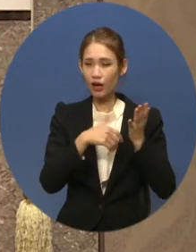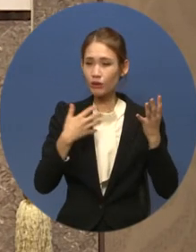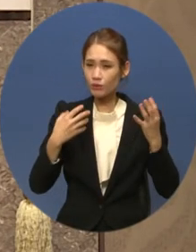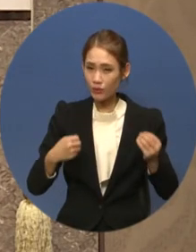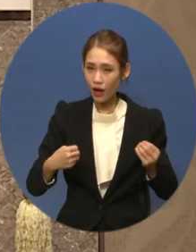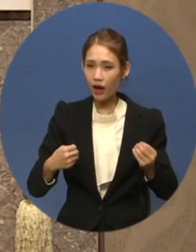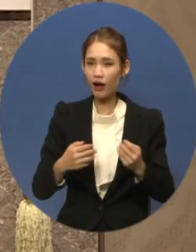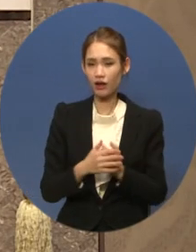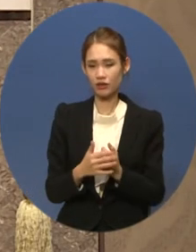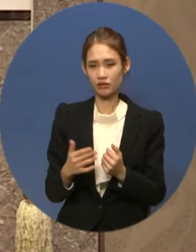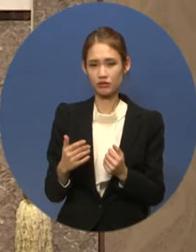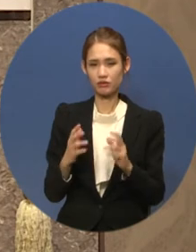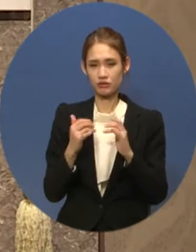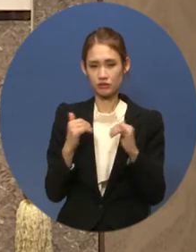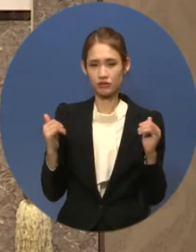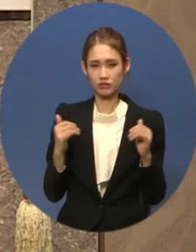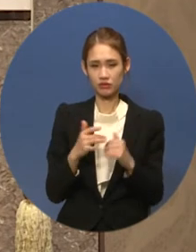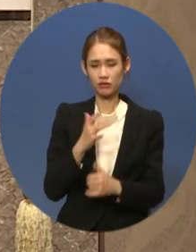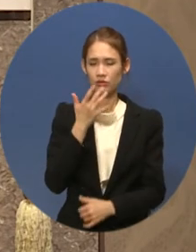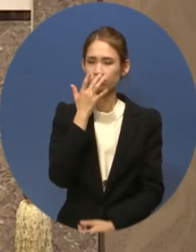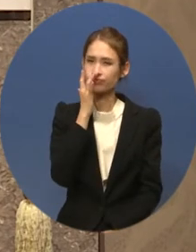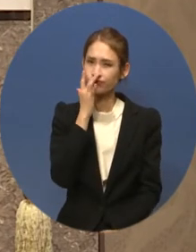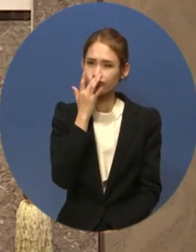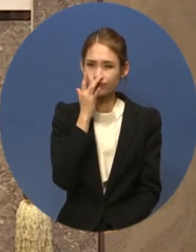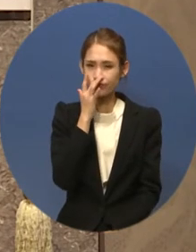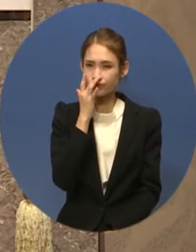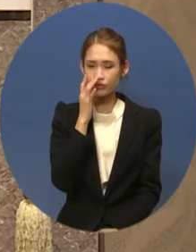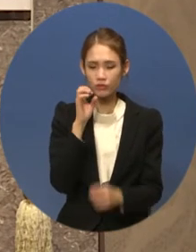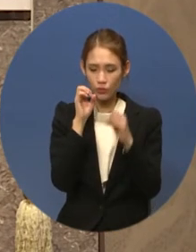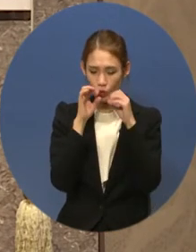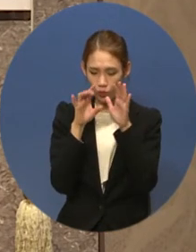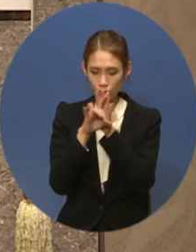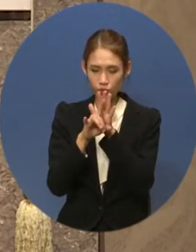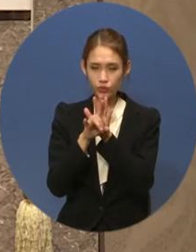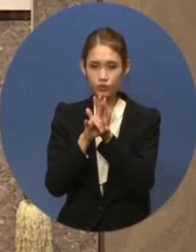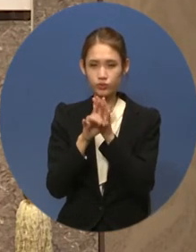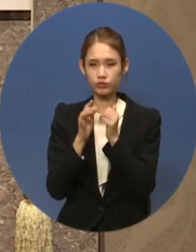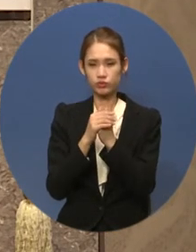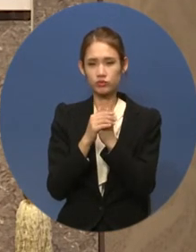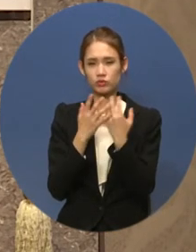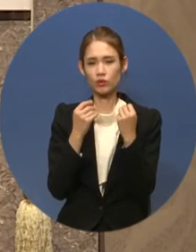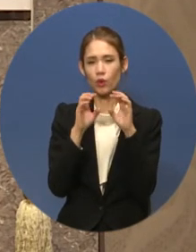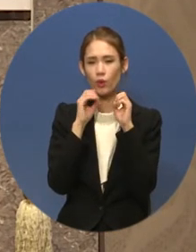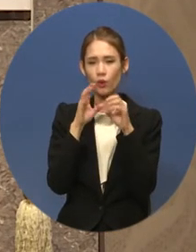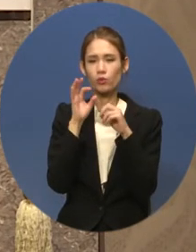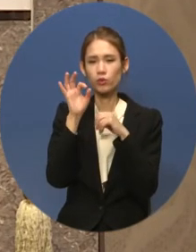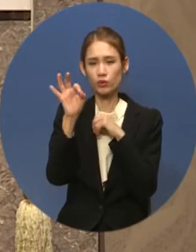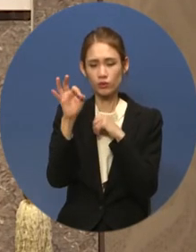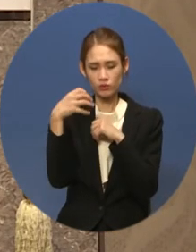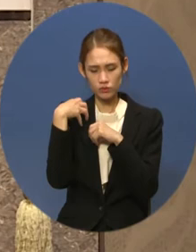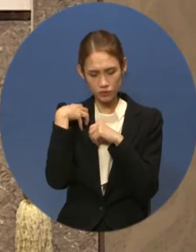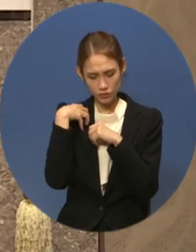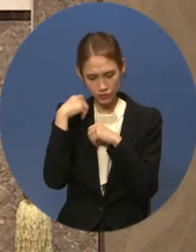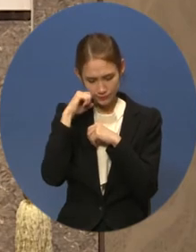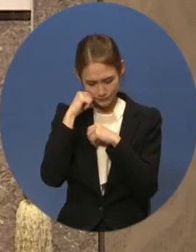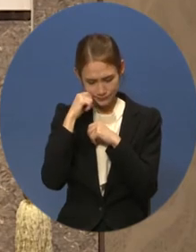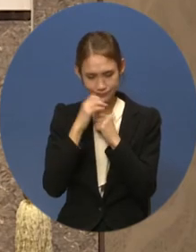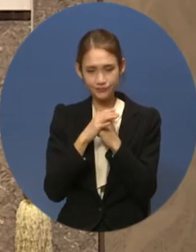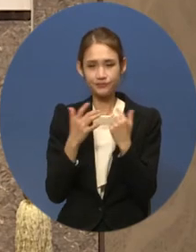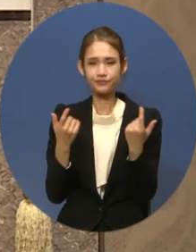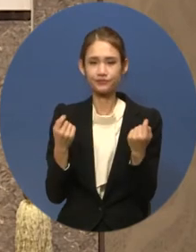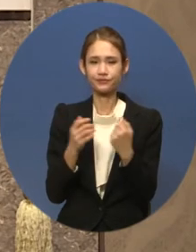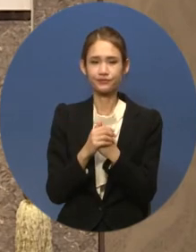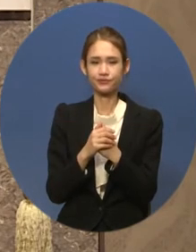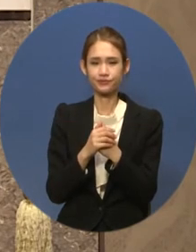근데 이제 시민들이 잘 모르고 또 그걸 홍보 하려면 사회적 회의장에서 는 많은 홍보비를 감당하기 어렵지 않습니까